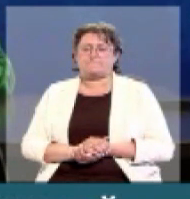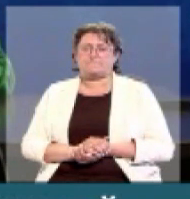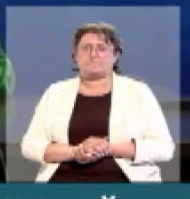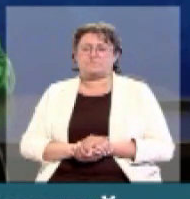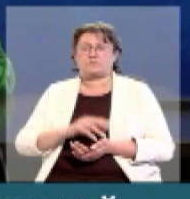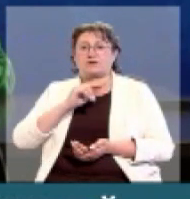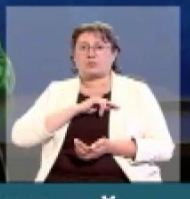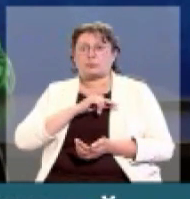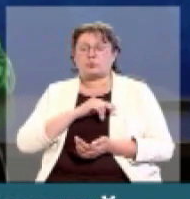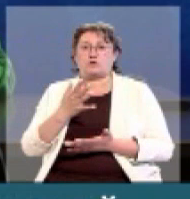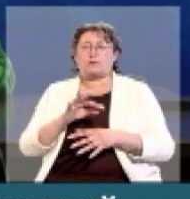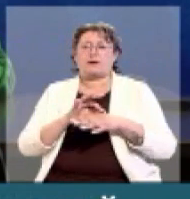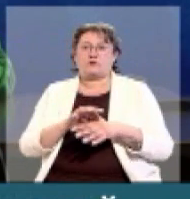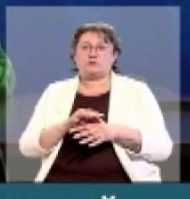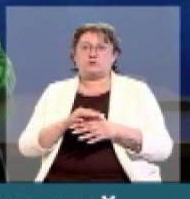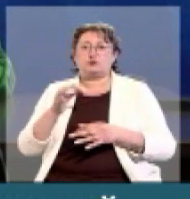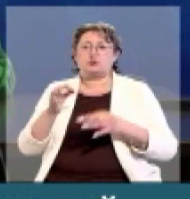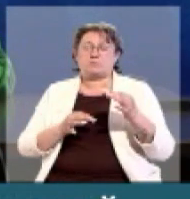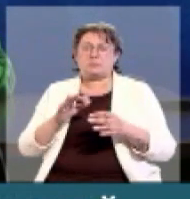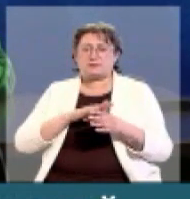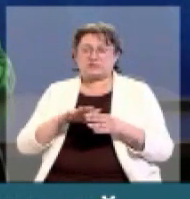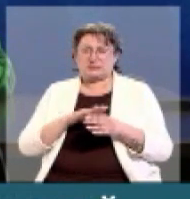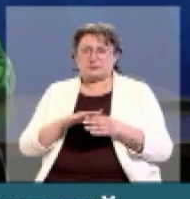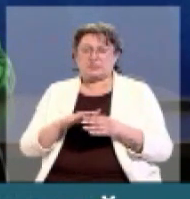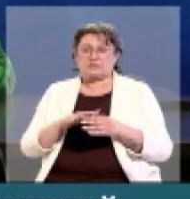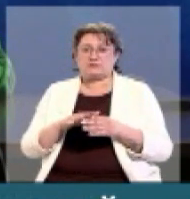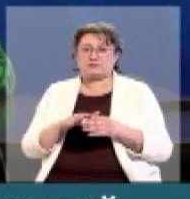Работа, которая в основном проводится судебными исполнителями, это